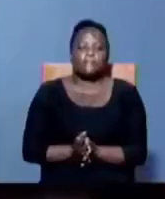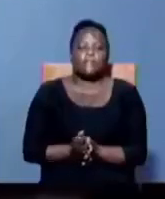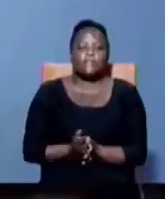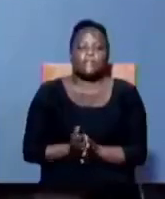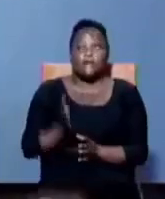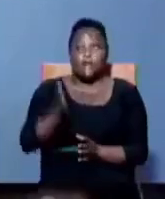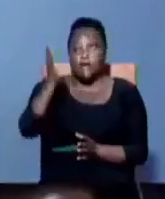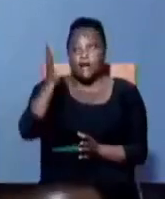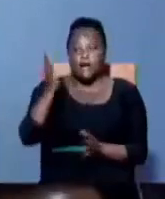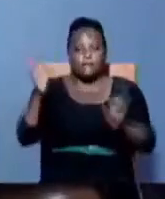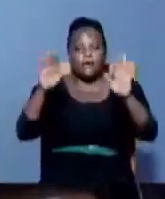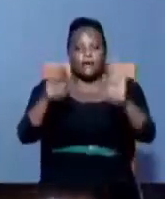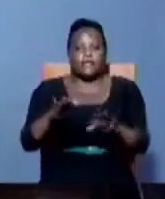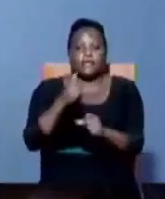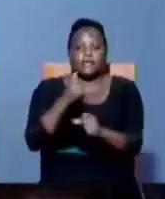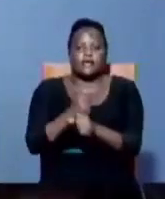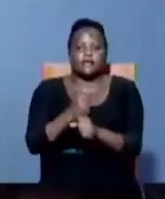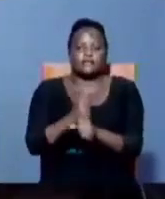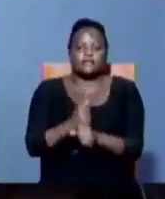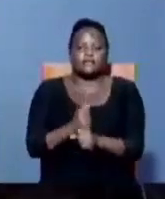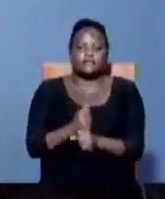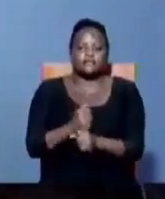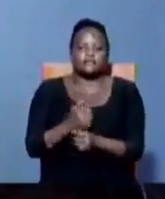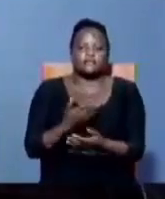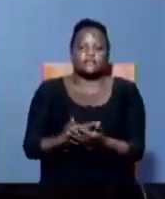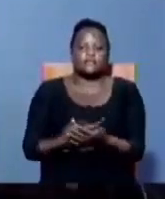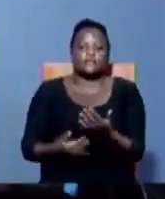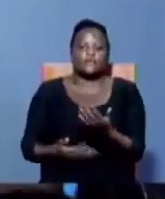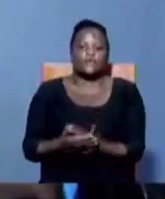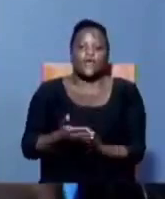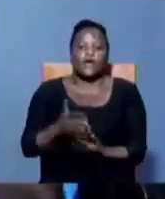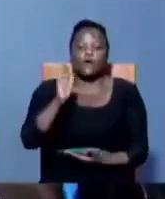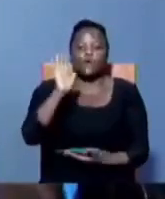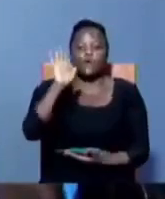Abaliki kazi za mikono yako